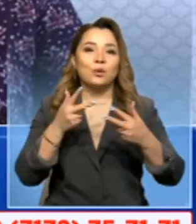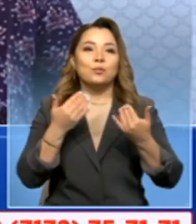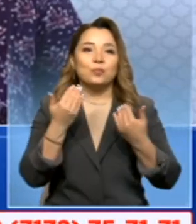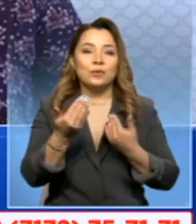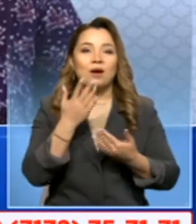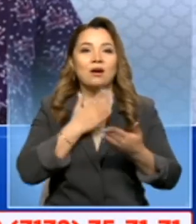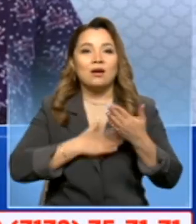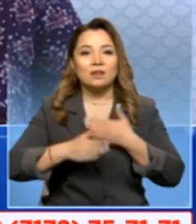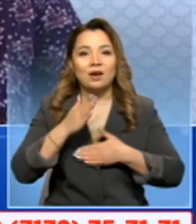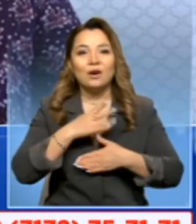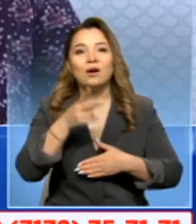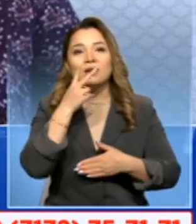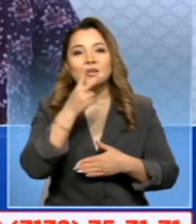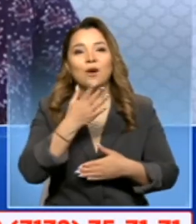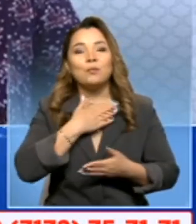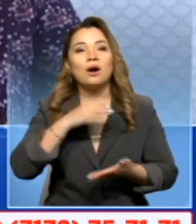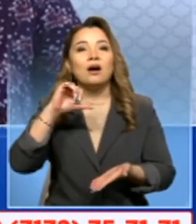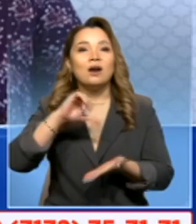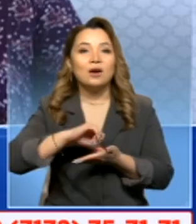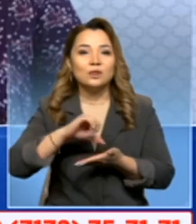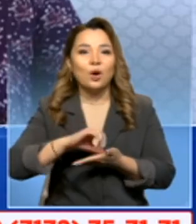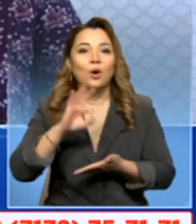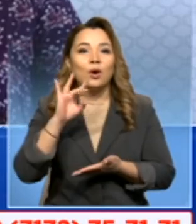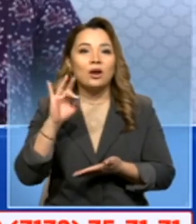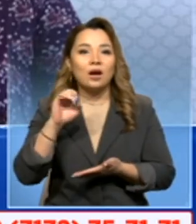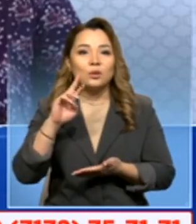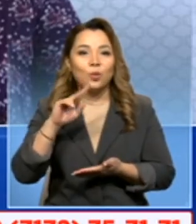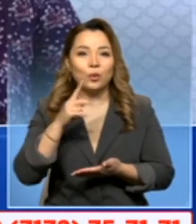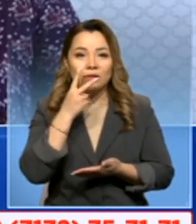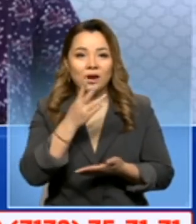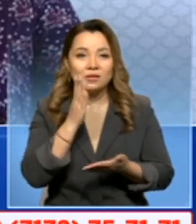көріп, біздің қатысушылар Оразкүлді